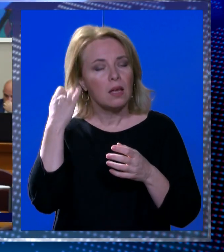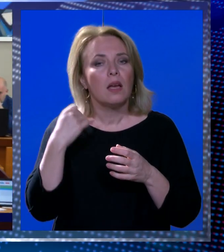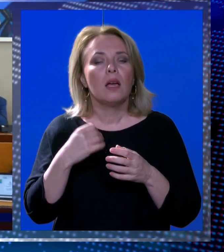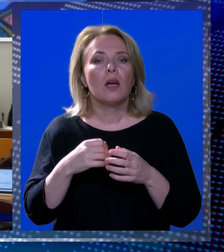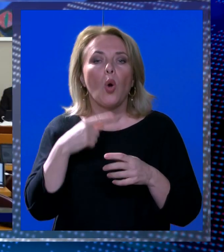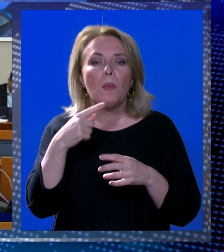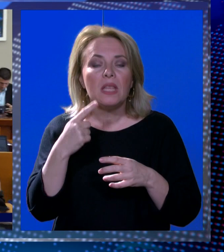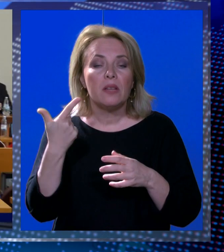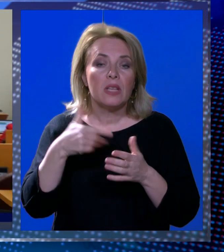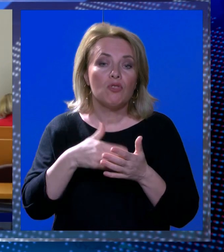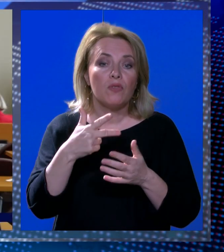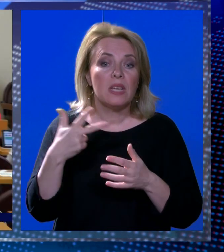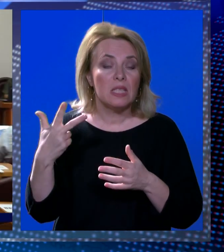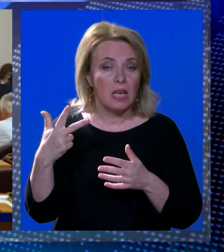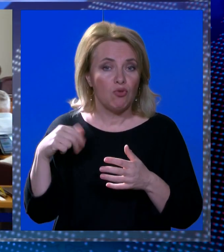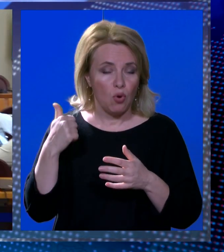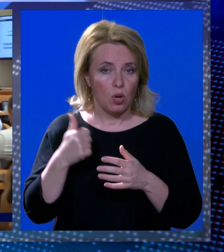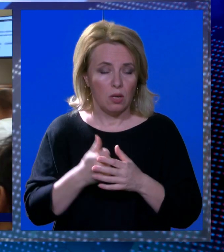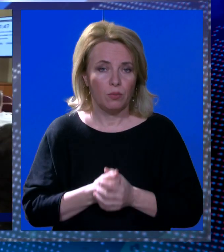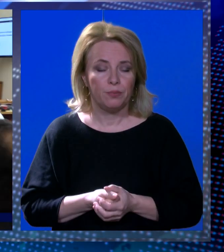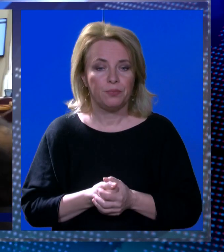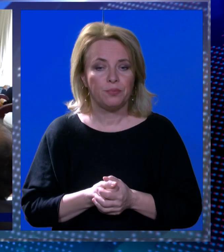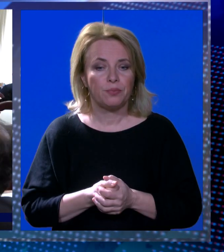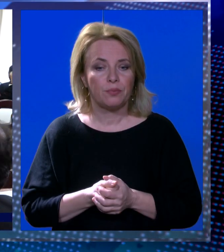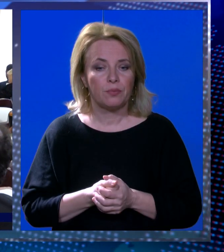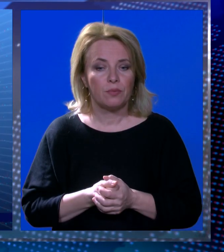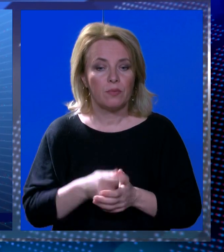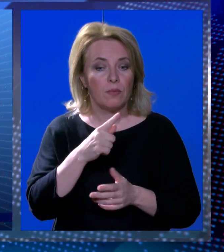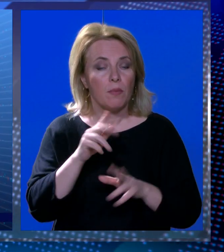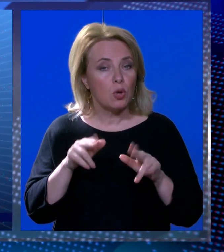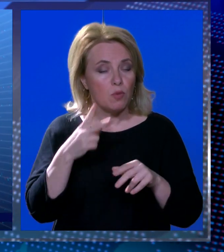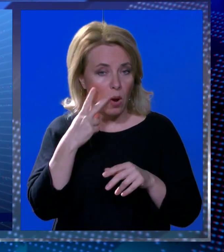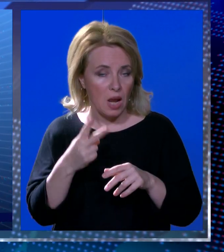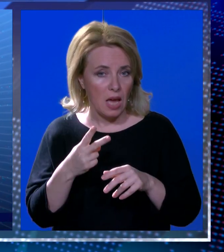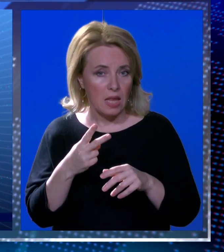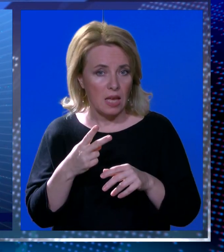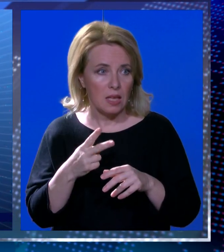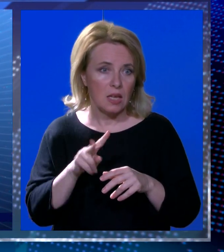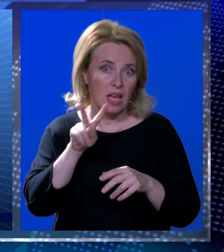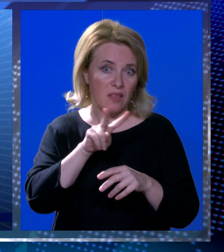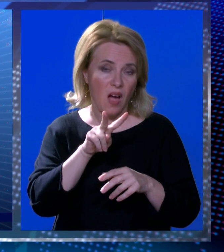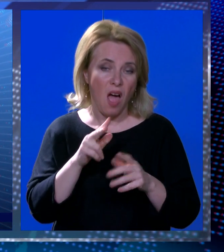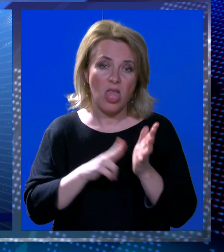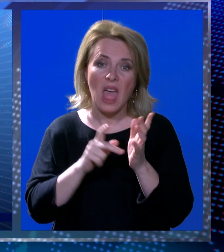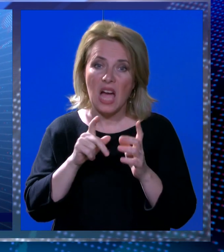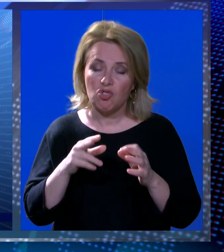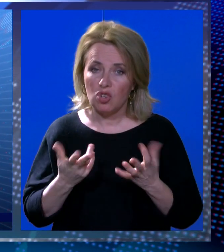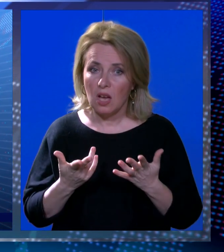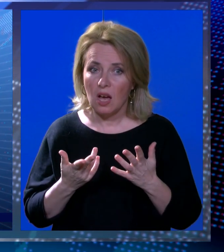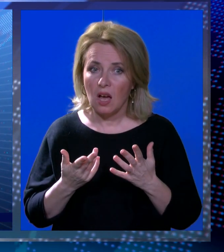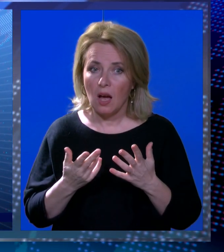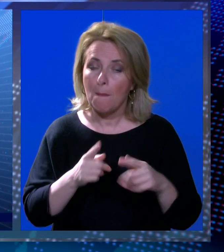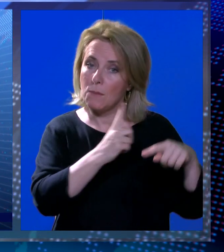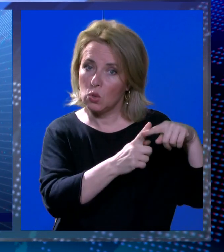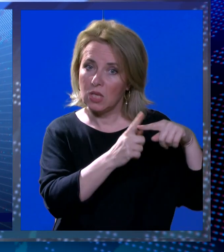na 2023. i sve ono što ju je obilježilo. Pa to možemo gledati na oba dva načina. Ako